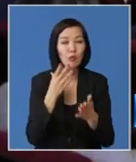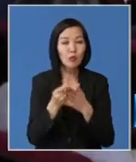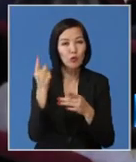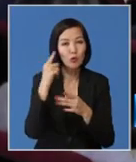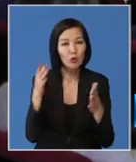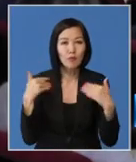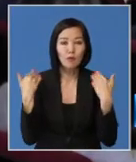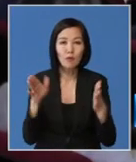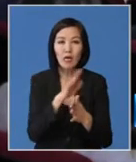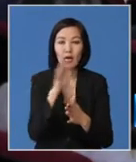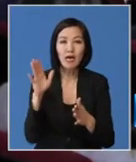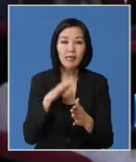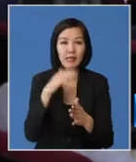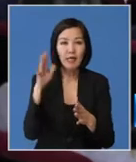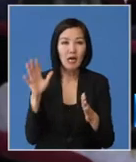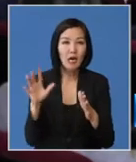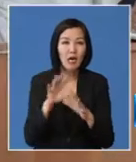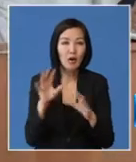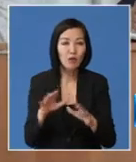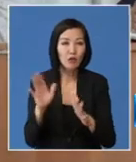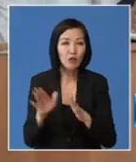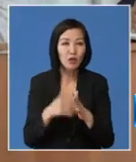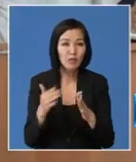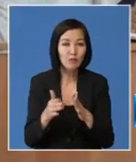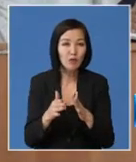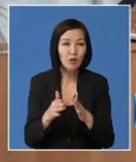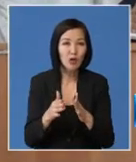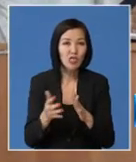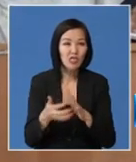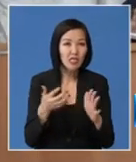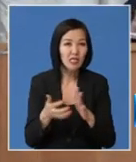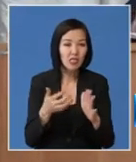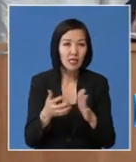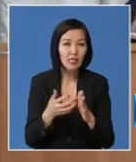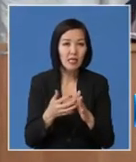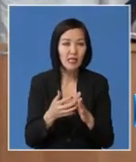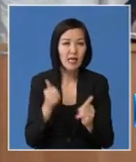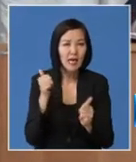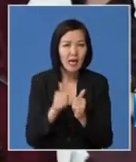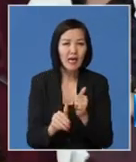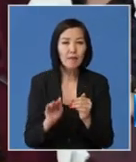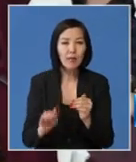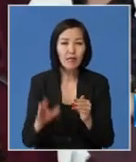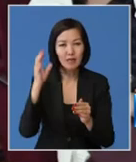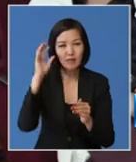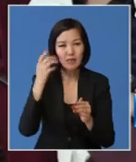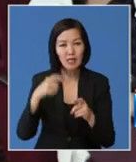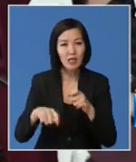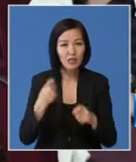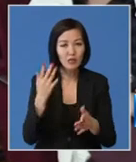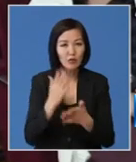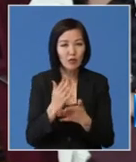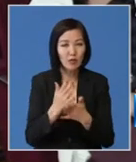бөлісті. Ата-ана қамқорлығының жетіспеушілігі жайында да сөз болды. Соның салдарынан қазір әр бесінші баланың психикасы бұзылған дейді